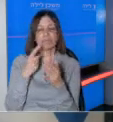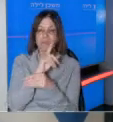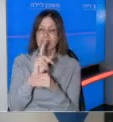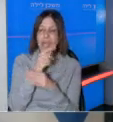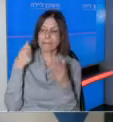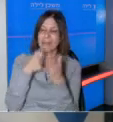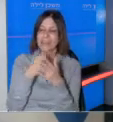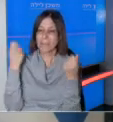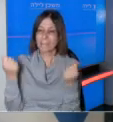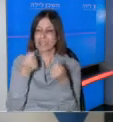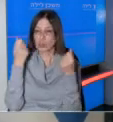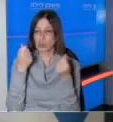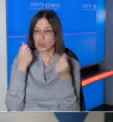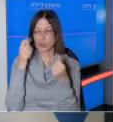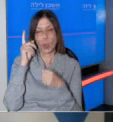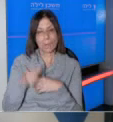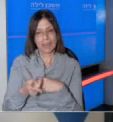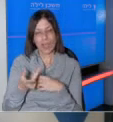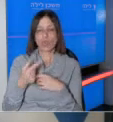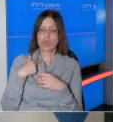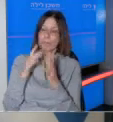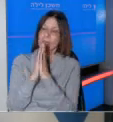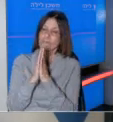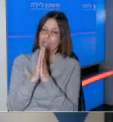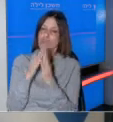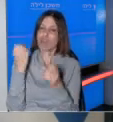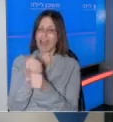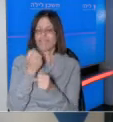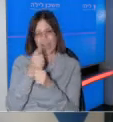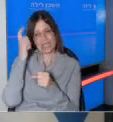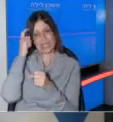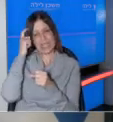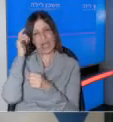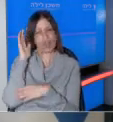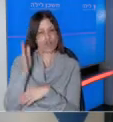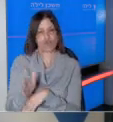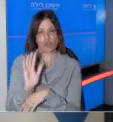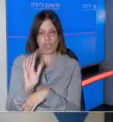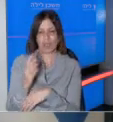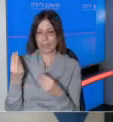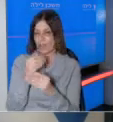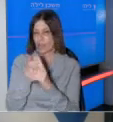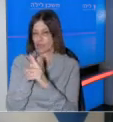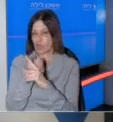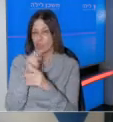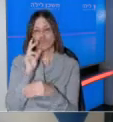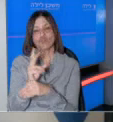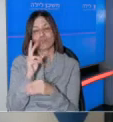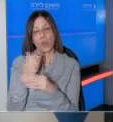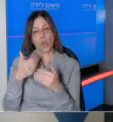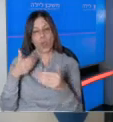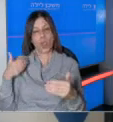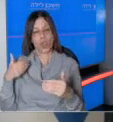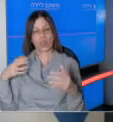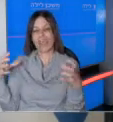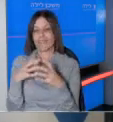עד פרסום ההנחיות, אני מבקש מכם פשוט להפעיל שכל ישר. ראשית, תשמרו על ריחוק